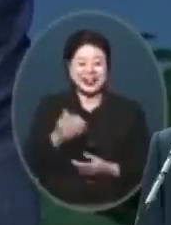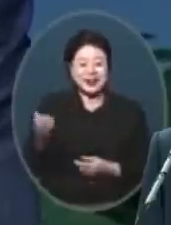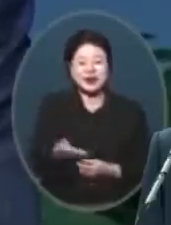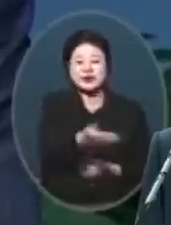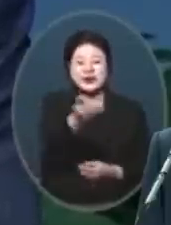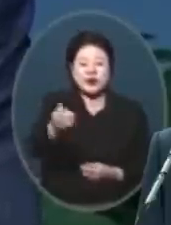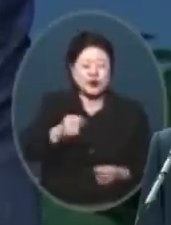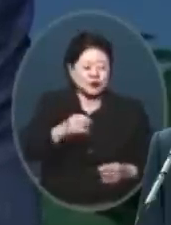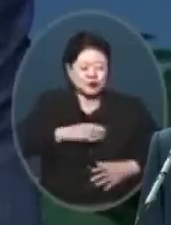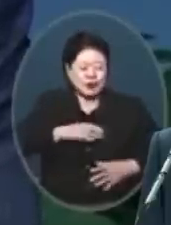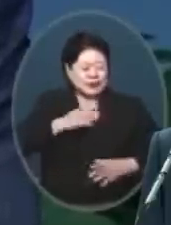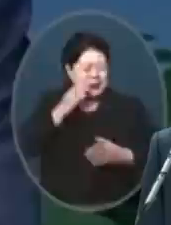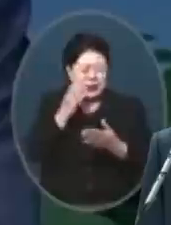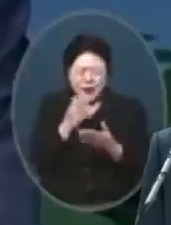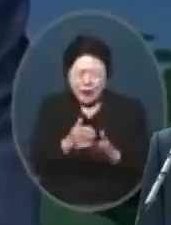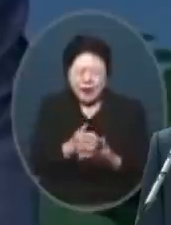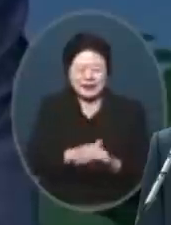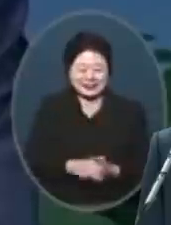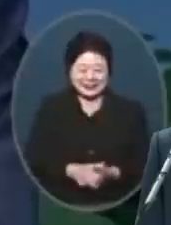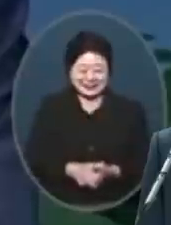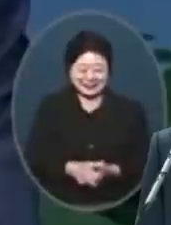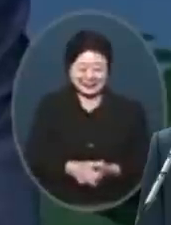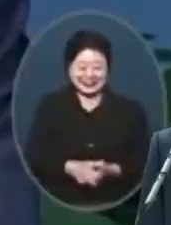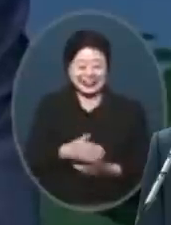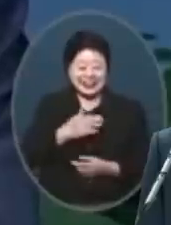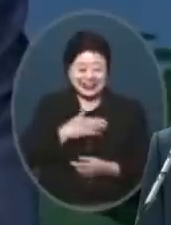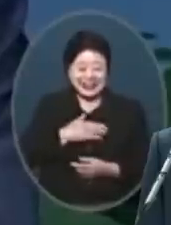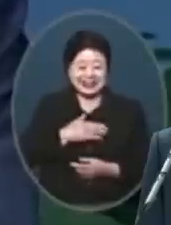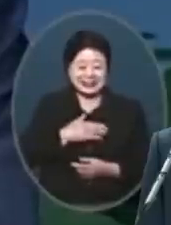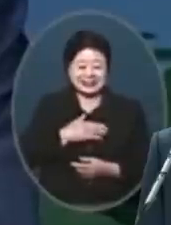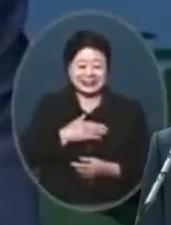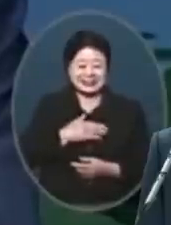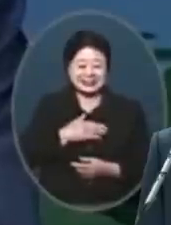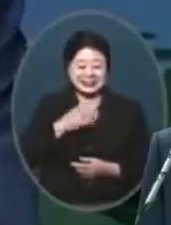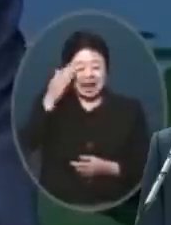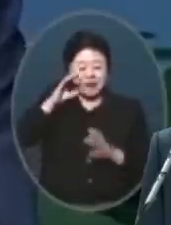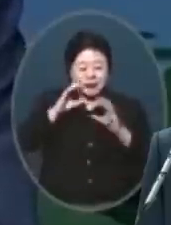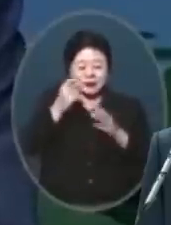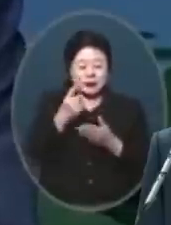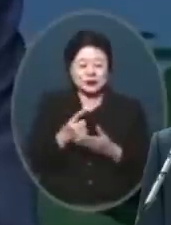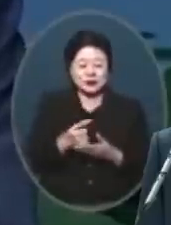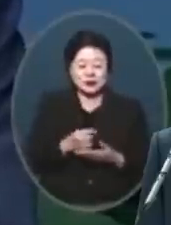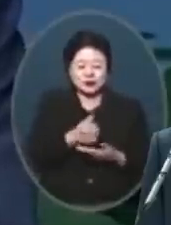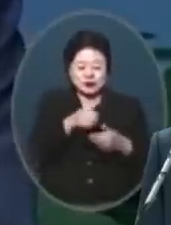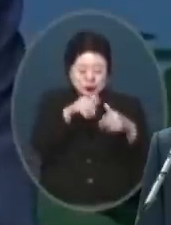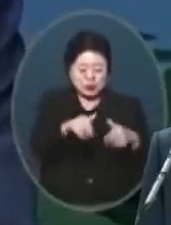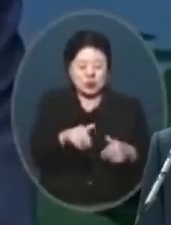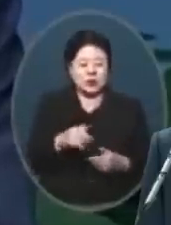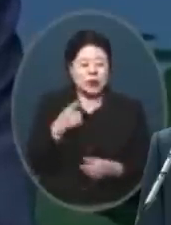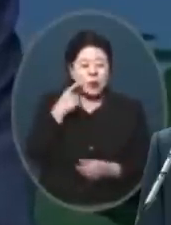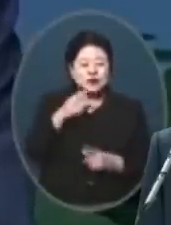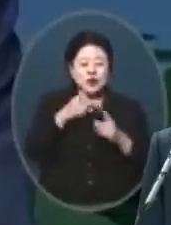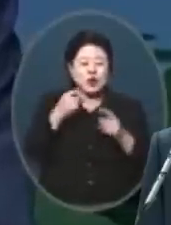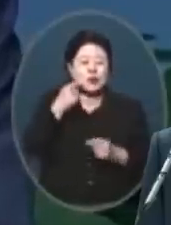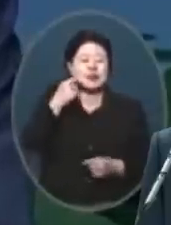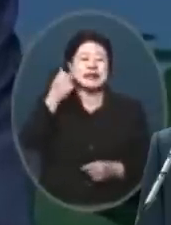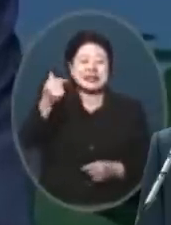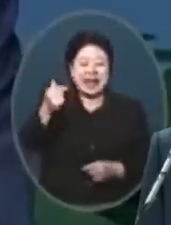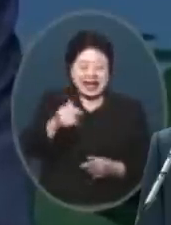여러분이여 두려워하지 마십시오. 나는 한국에서 목회하는 조용기